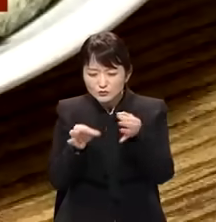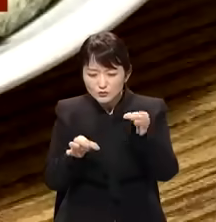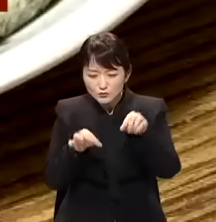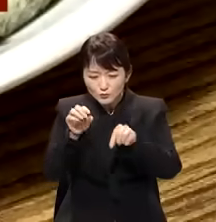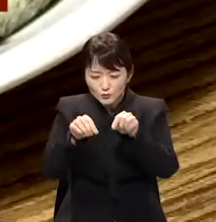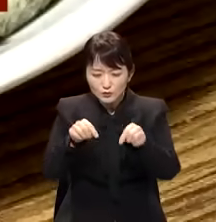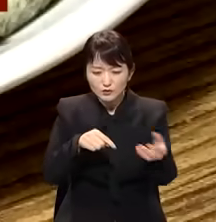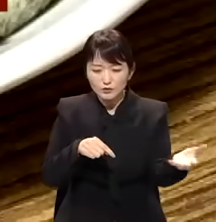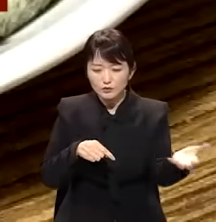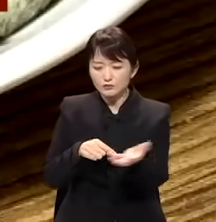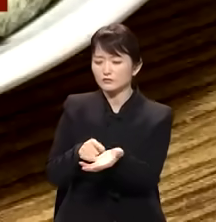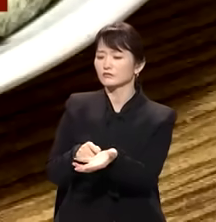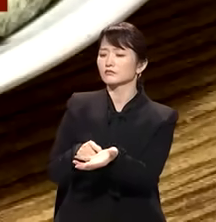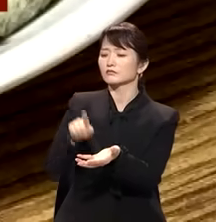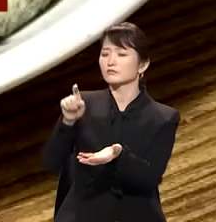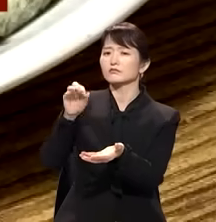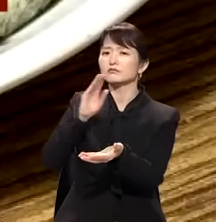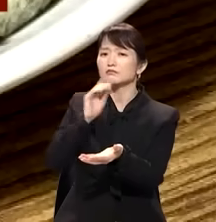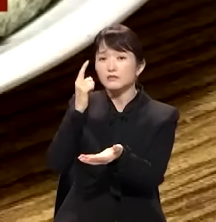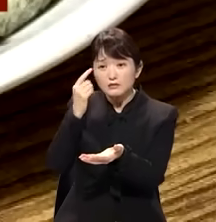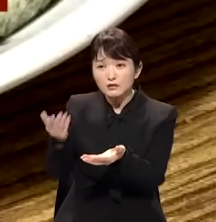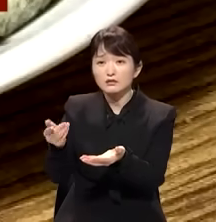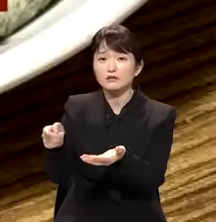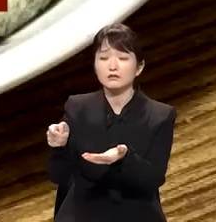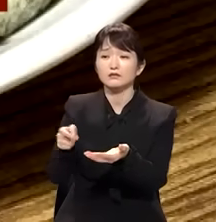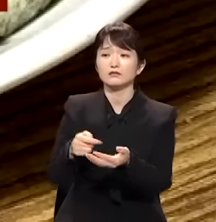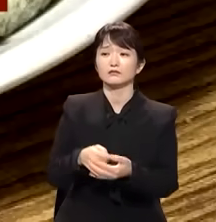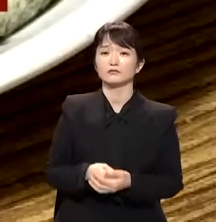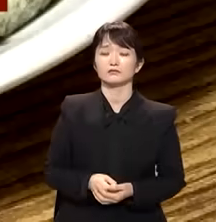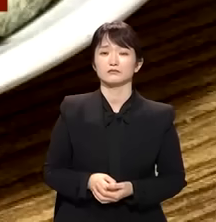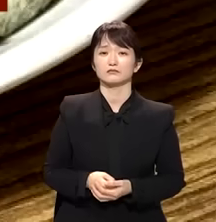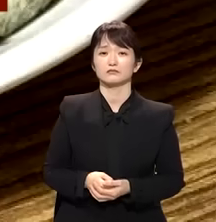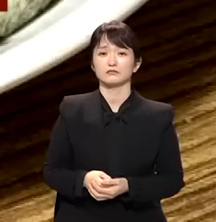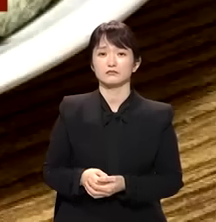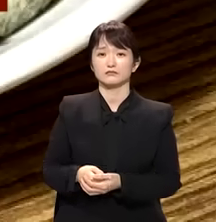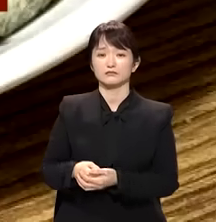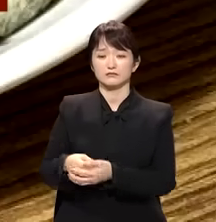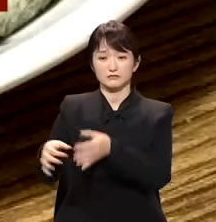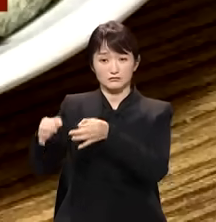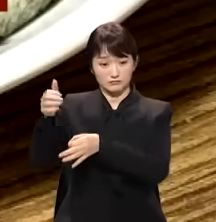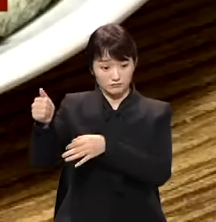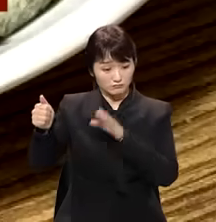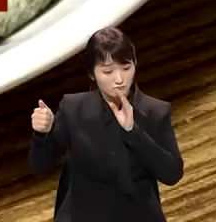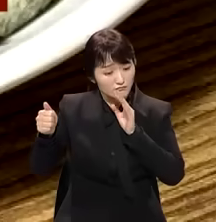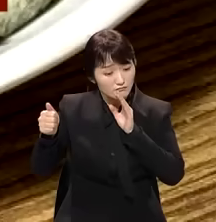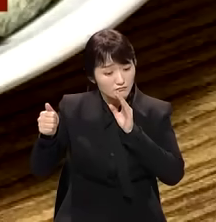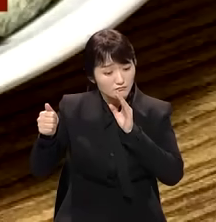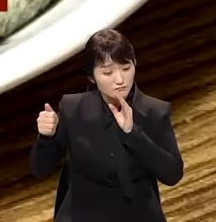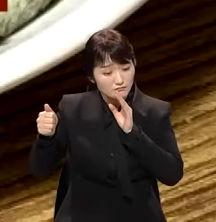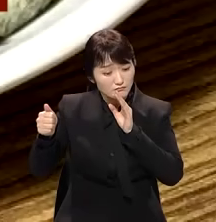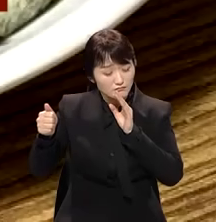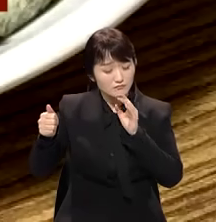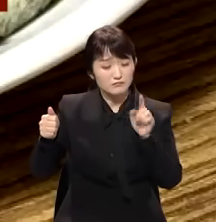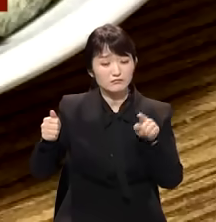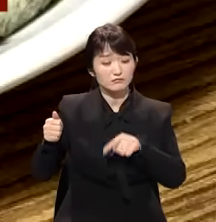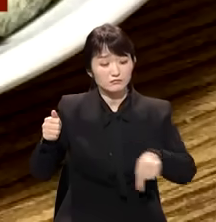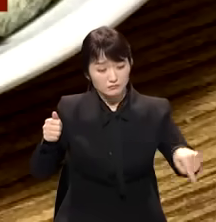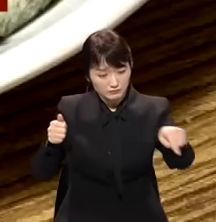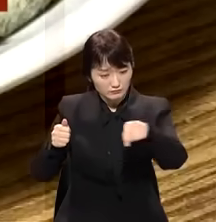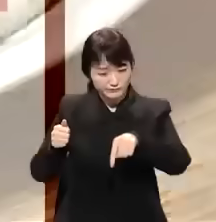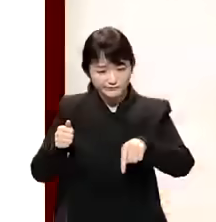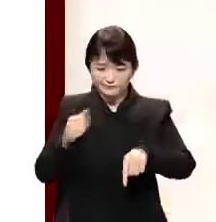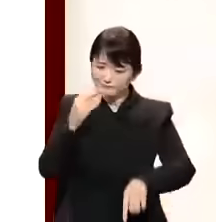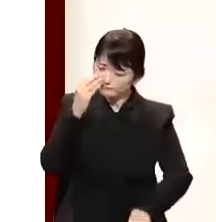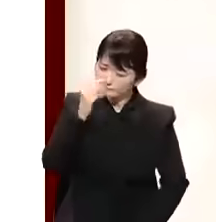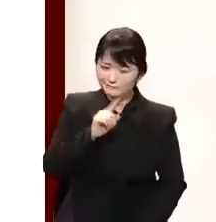횟집 사장님한테 이거 10만 원짜리 맞냐고 물어봤다는 겁니다 그런데 횟집 사장님 님이 맞다고 하니까 일단 작성자 일행은 이상하다